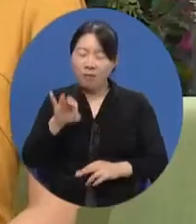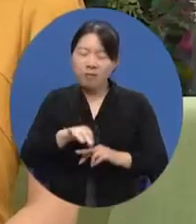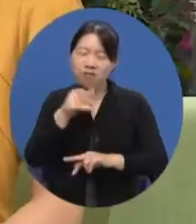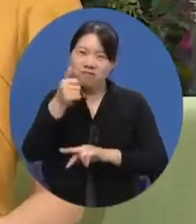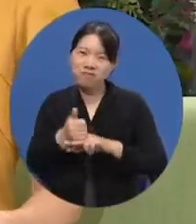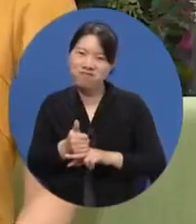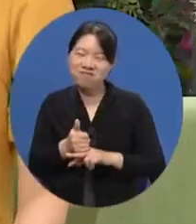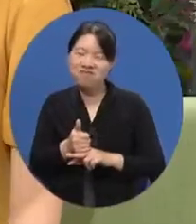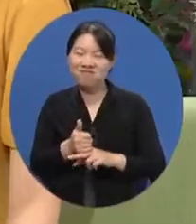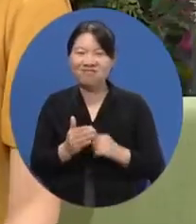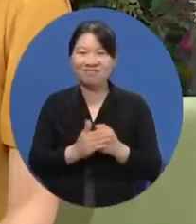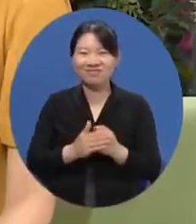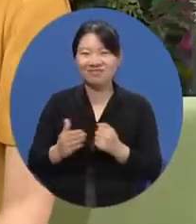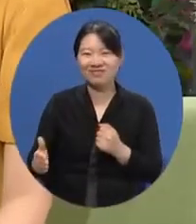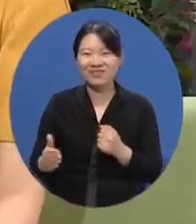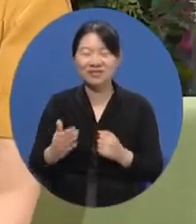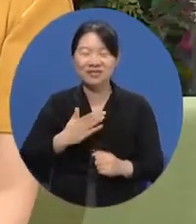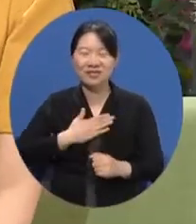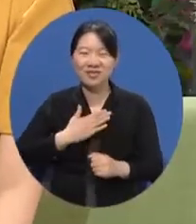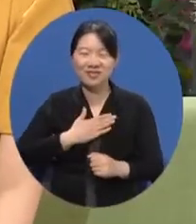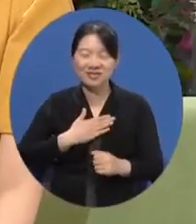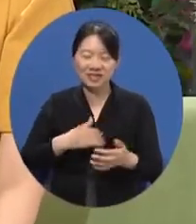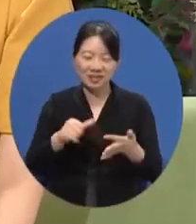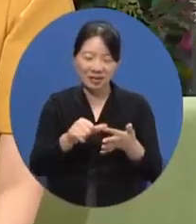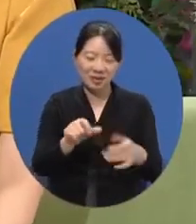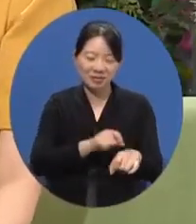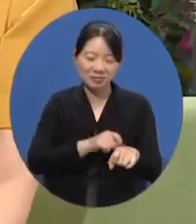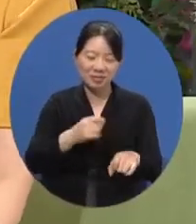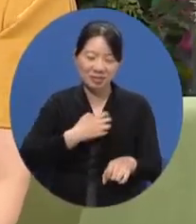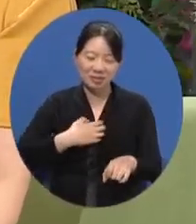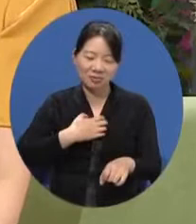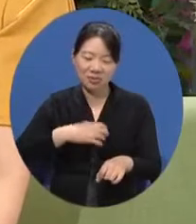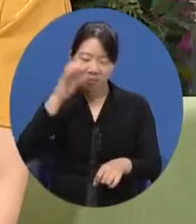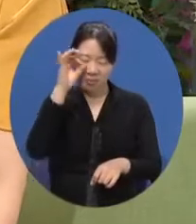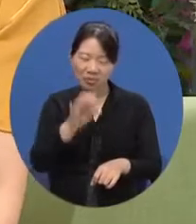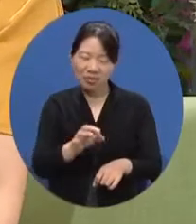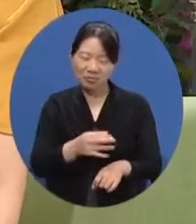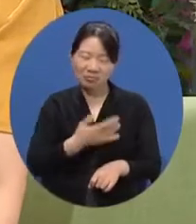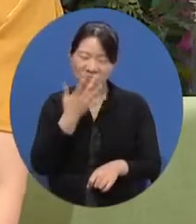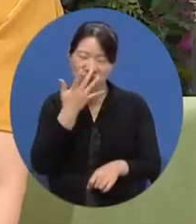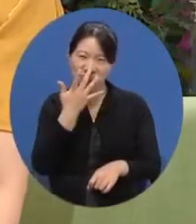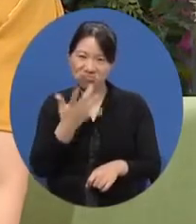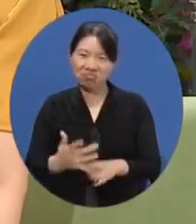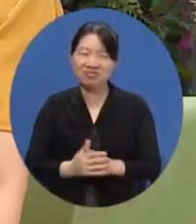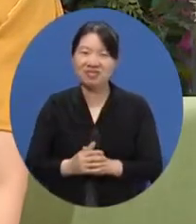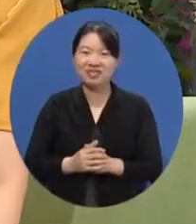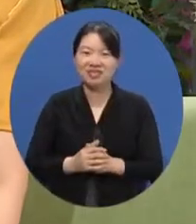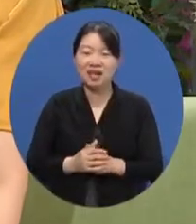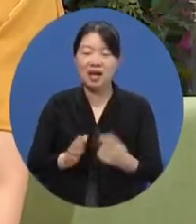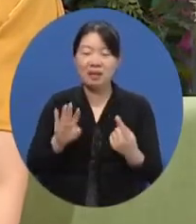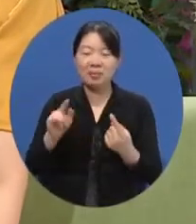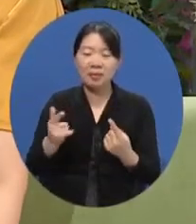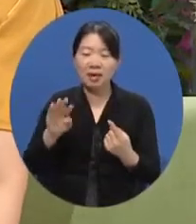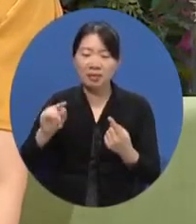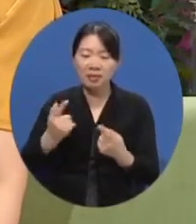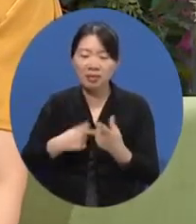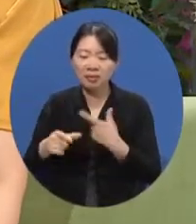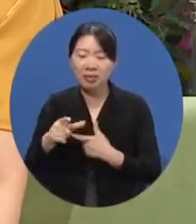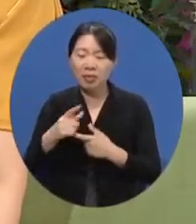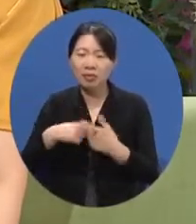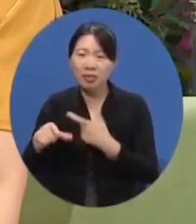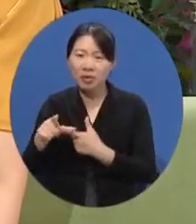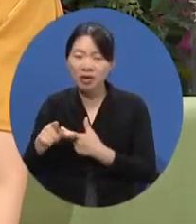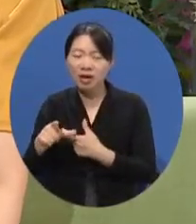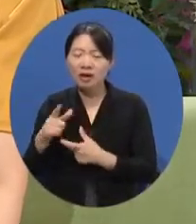소유자였기 때문에 전 뭐 상길이가 별로 걱정돼 보이진 않는데 그래도 막 이렇게 한 번만 더 하면서 뭐